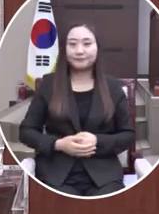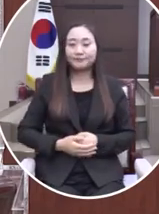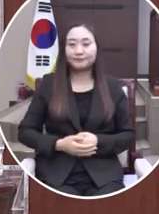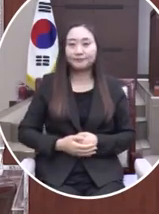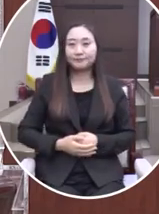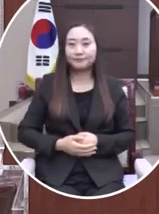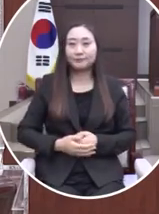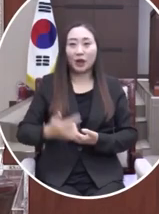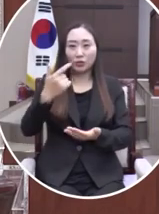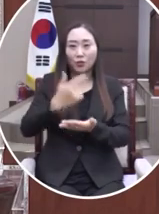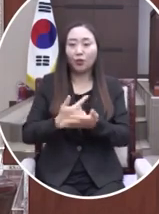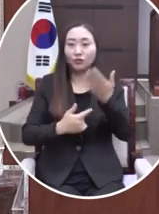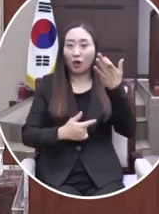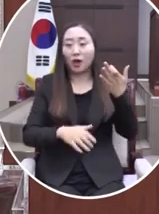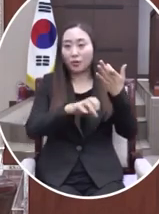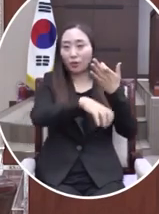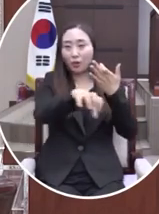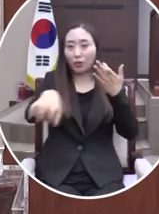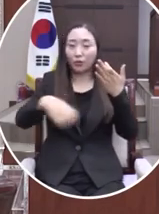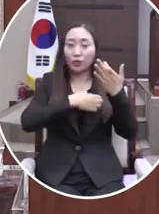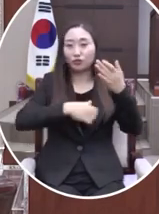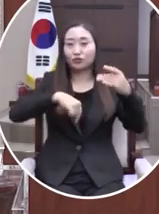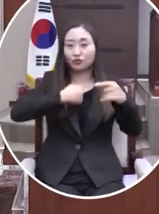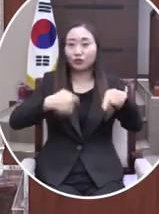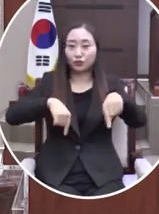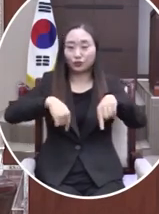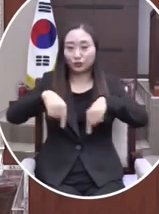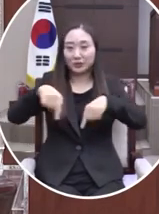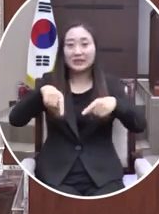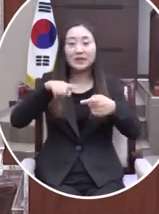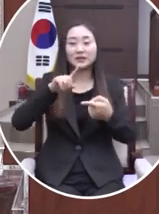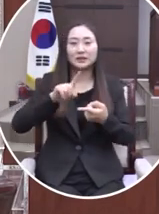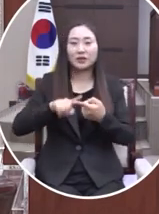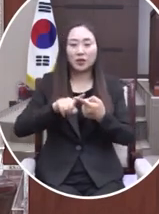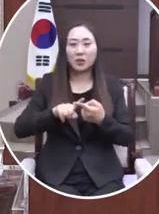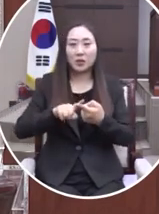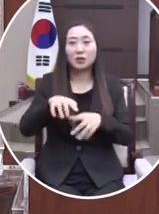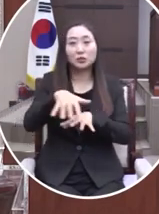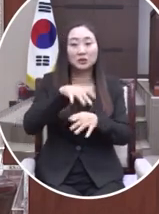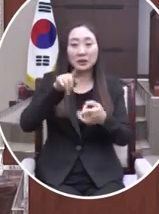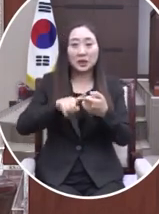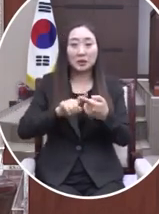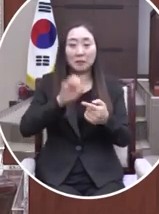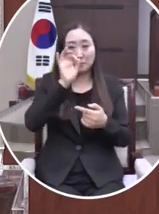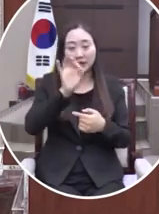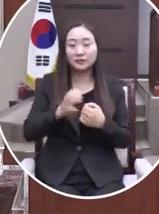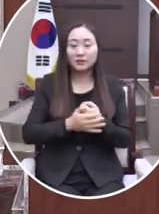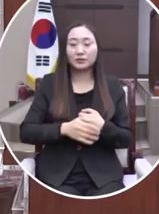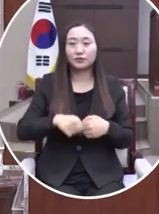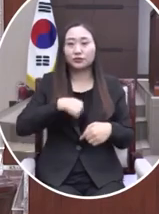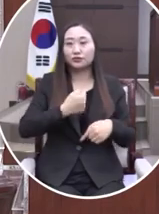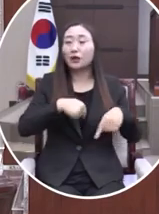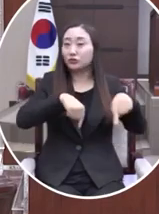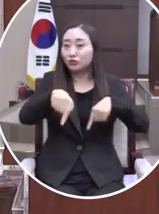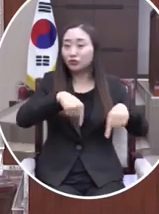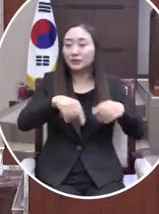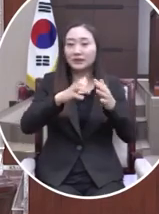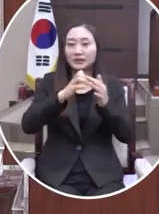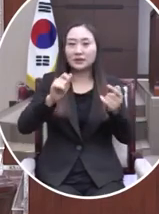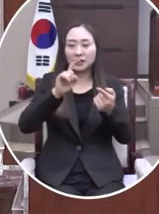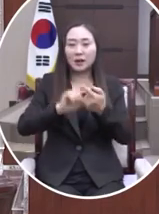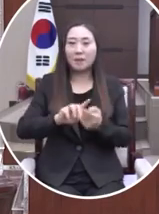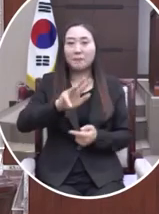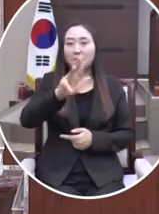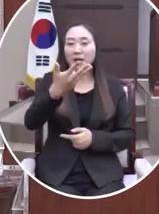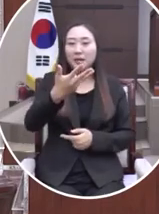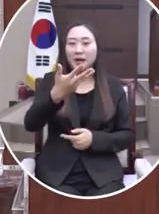노원구 19개동 주민자치회 구성 현황을 살펴봤습니다. 주민자치회 전체 위원